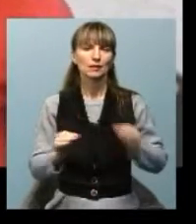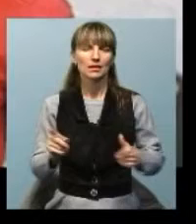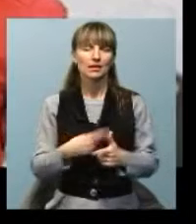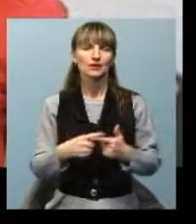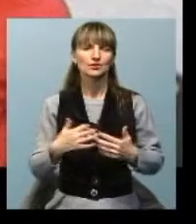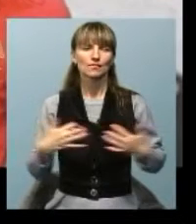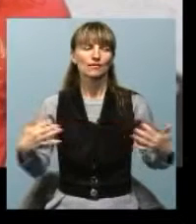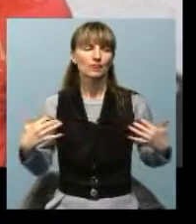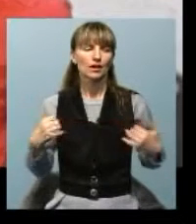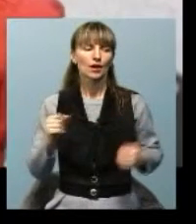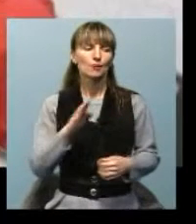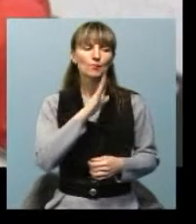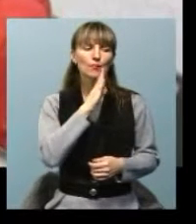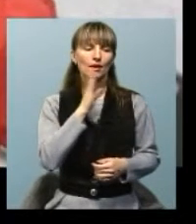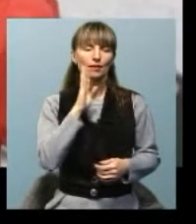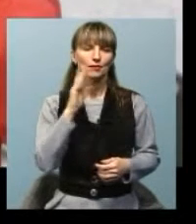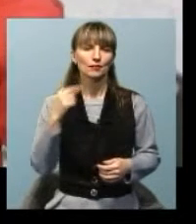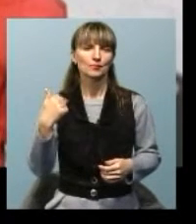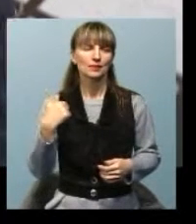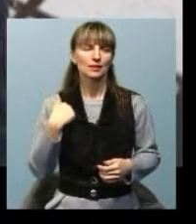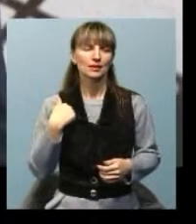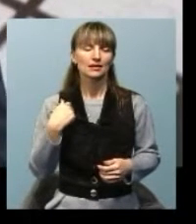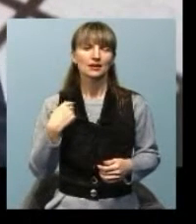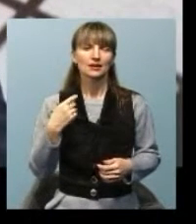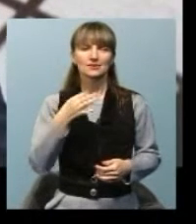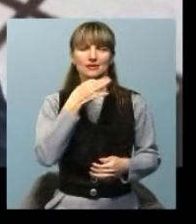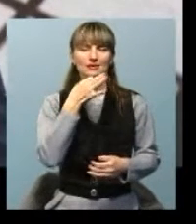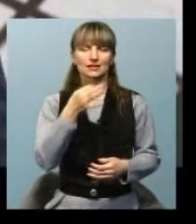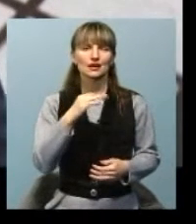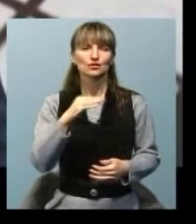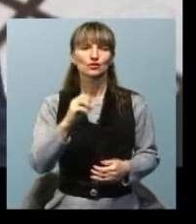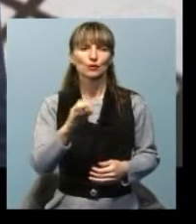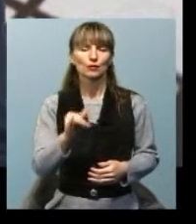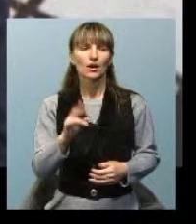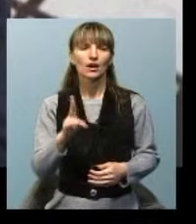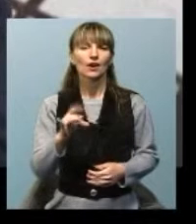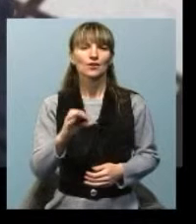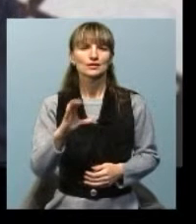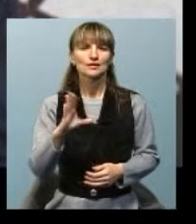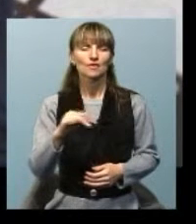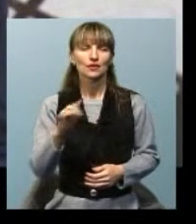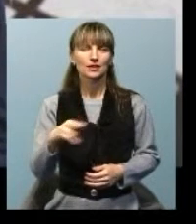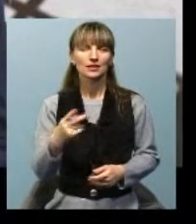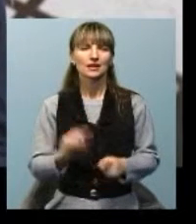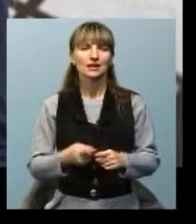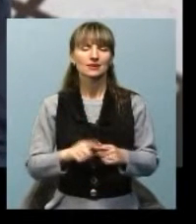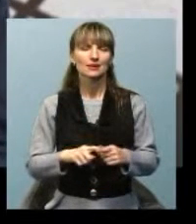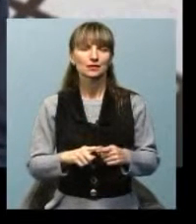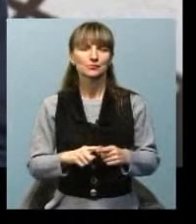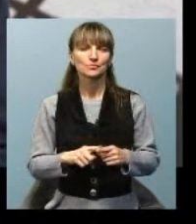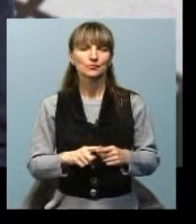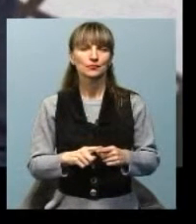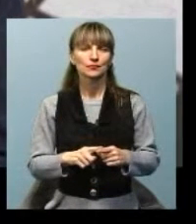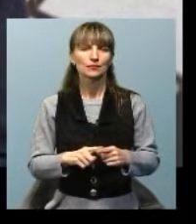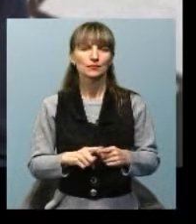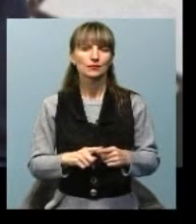животное. А мама когда-то мне жабу загадала. Кросворд – это так. Такая